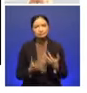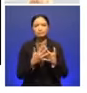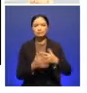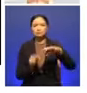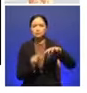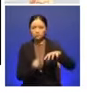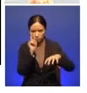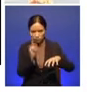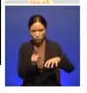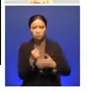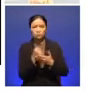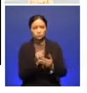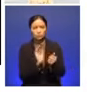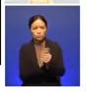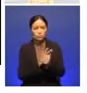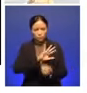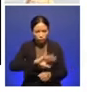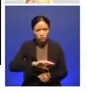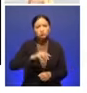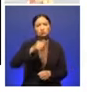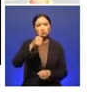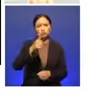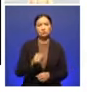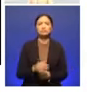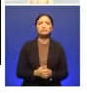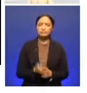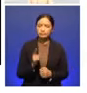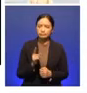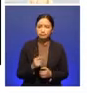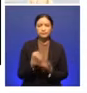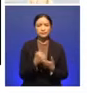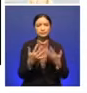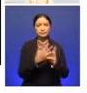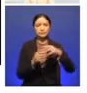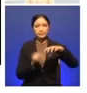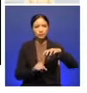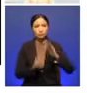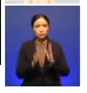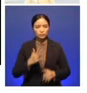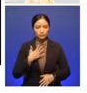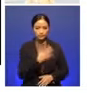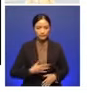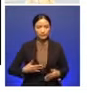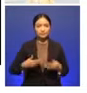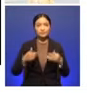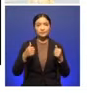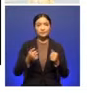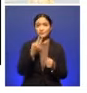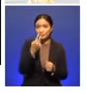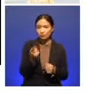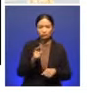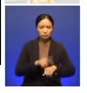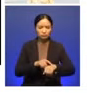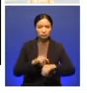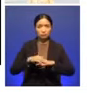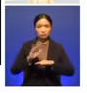ที่ของการฟื้นฟูนะคะซึ่งอันนี้ก็จะทำให้เกิดเรือนจำสุขภาพว่าขอโทษนะคะได้ดูเวลาแล้วมันเ